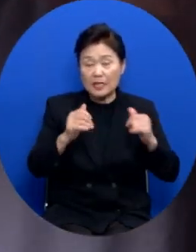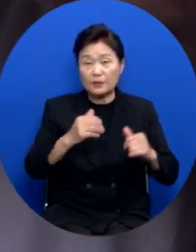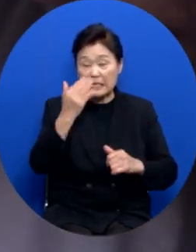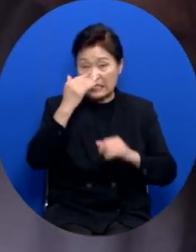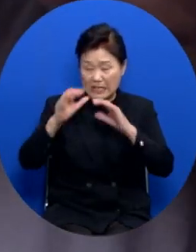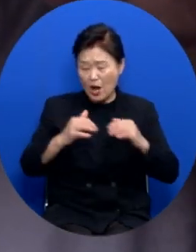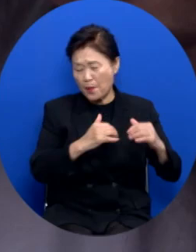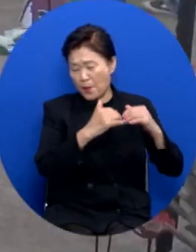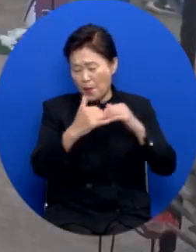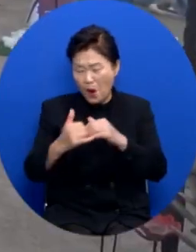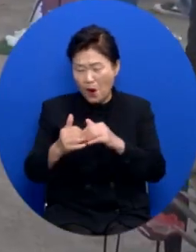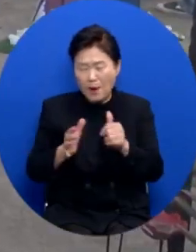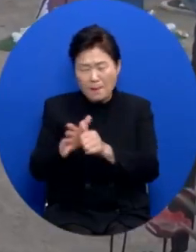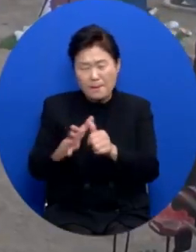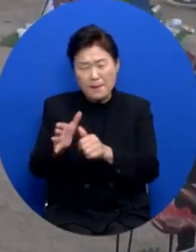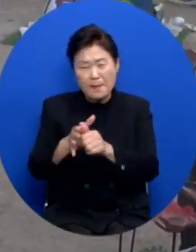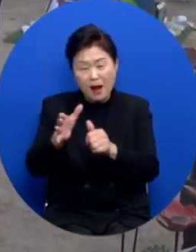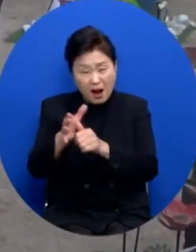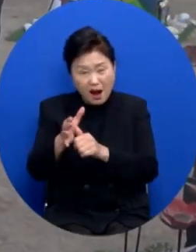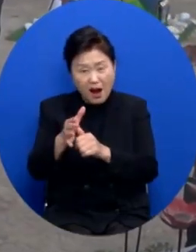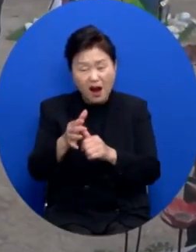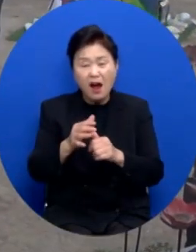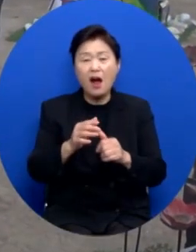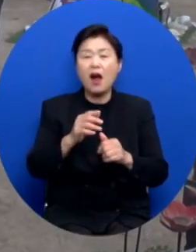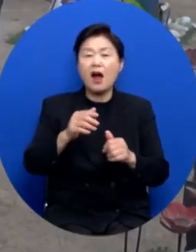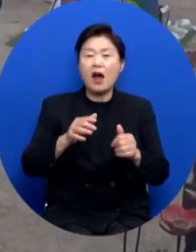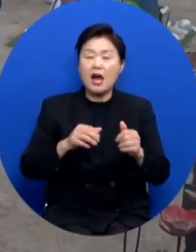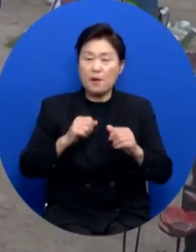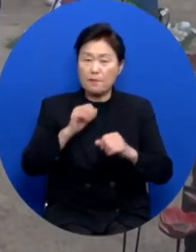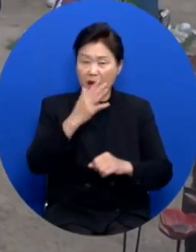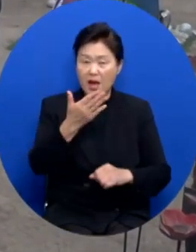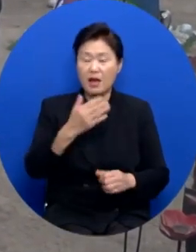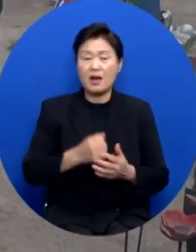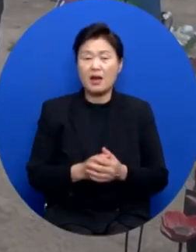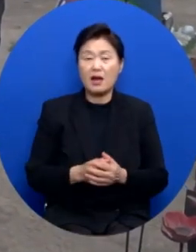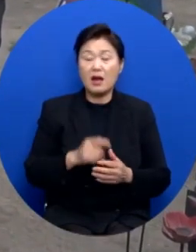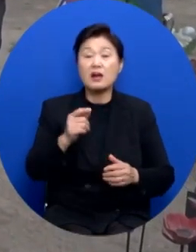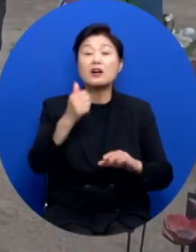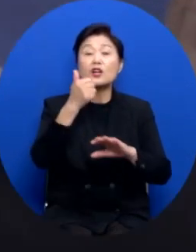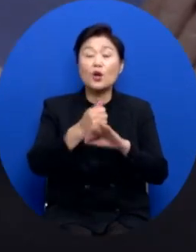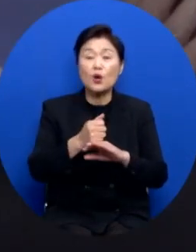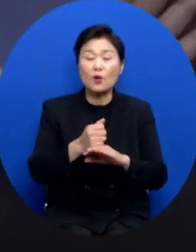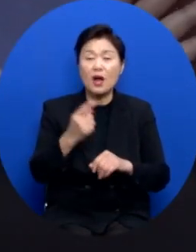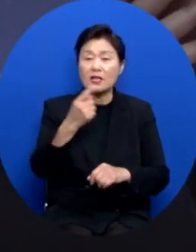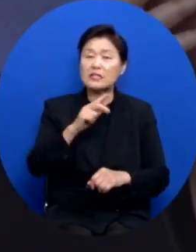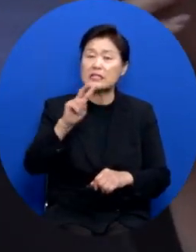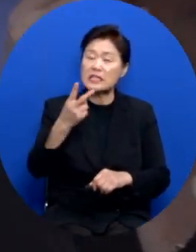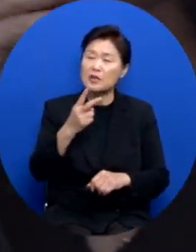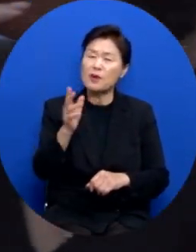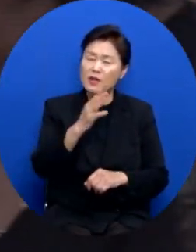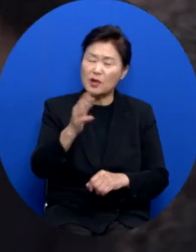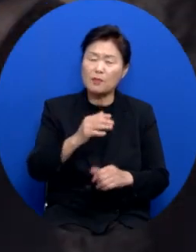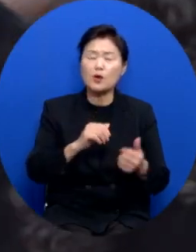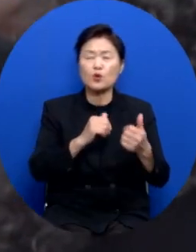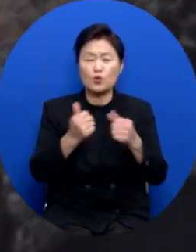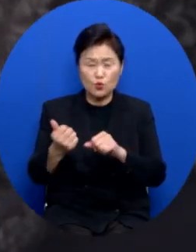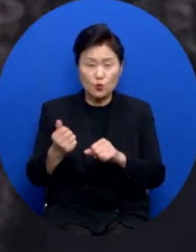넘어와 무차별적인 학살과 도난을 자행했습니다. 그 결과 1,200여 명이